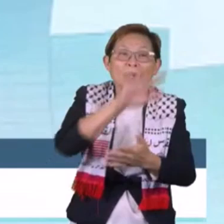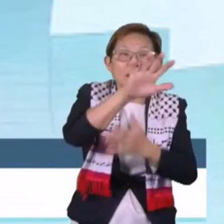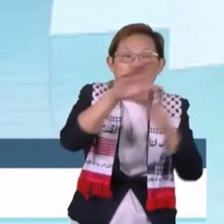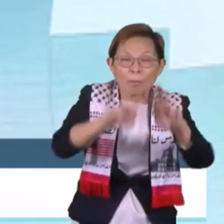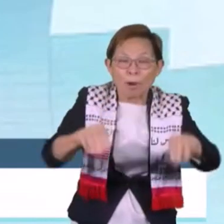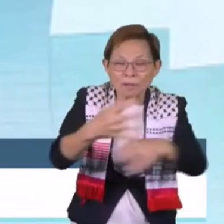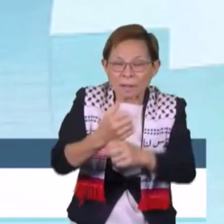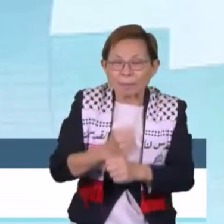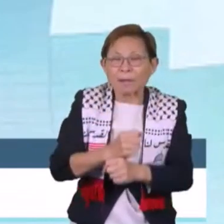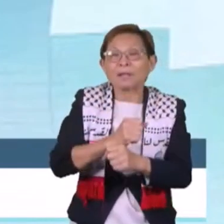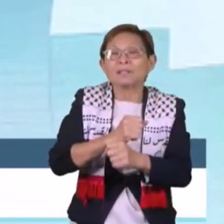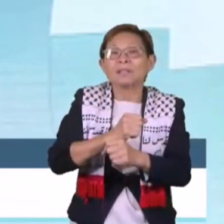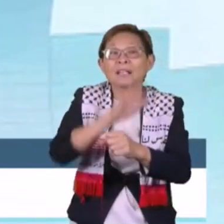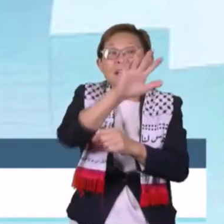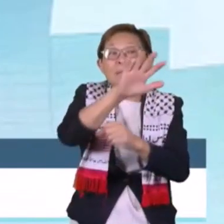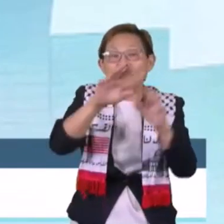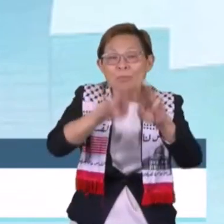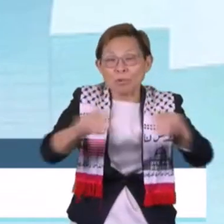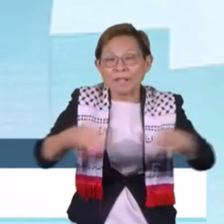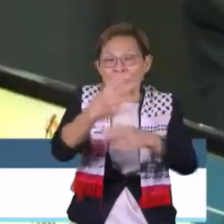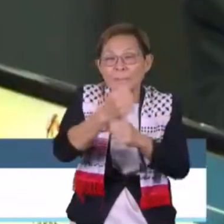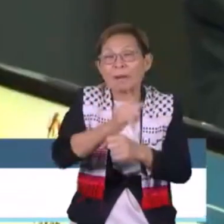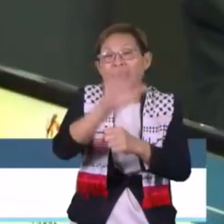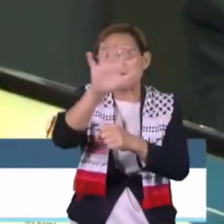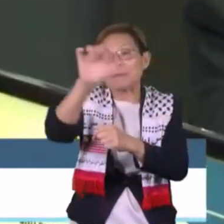calon mendapat semua A tambah.